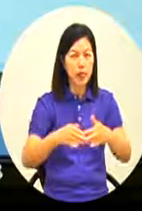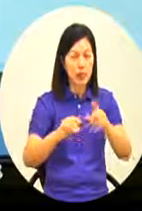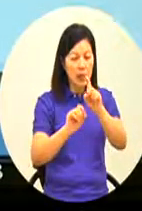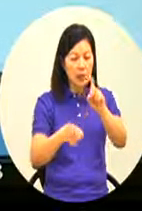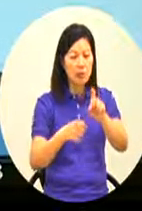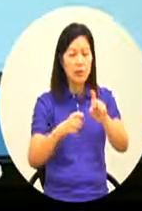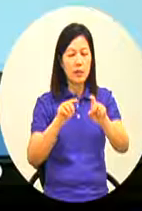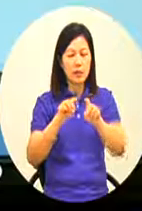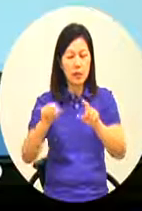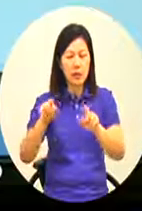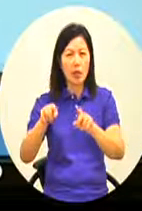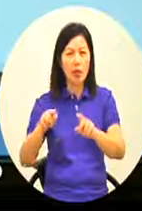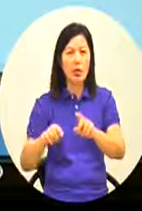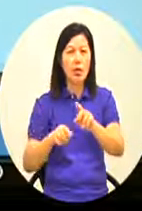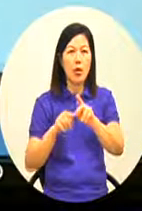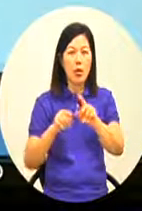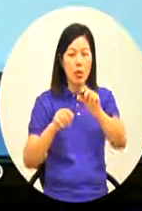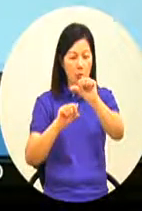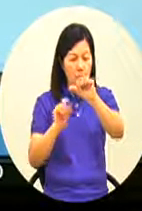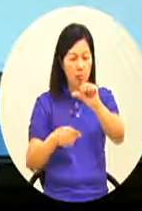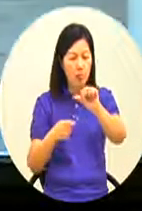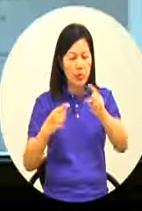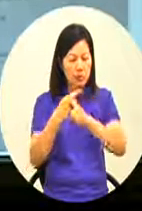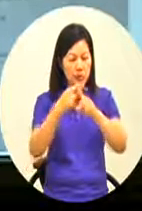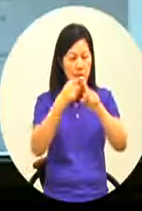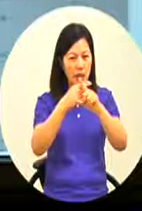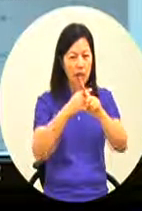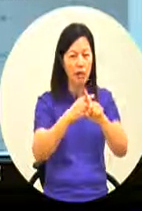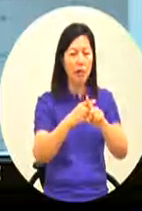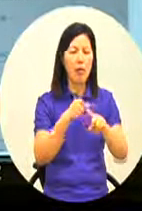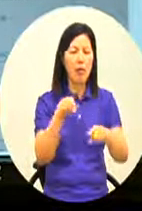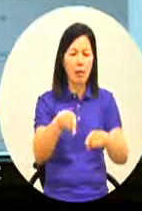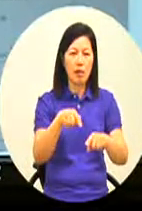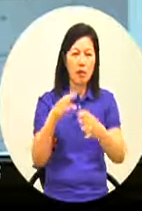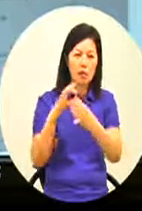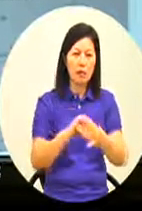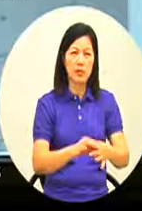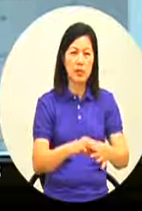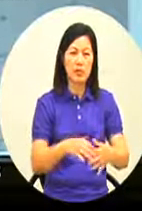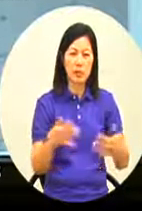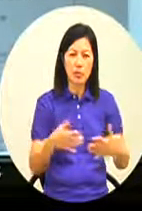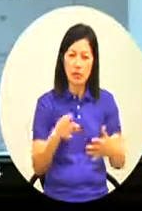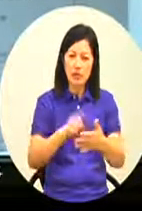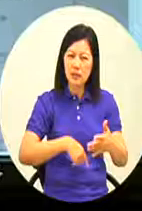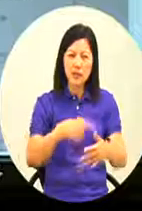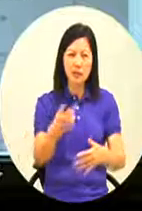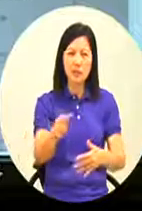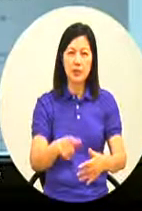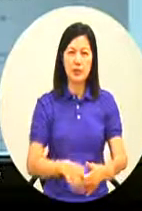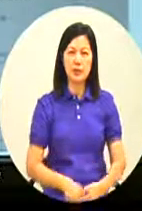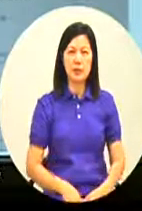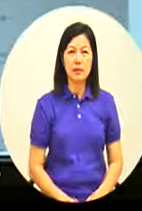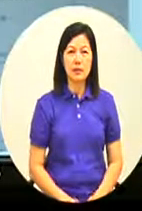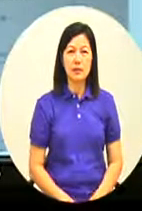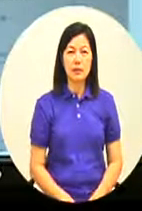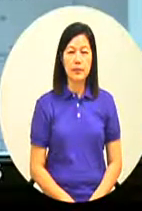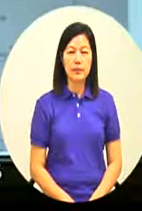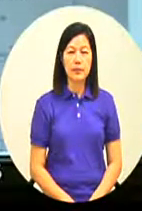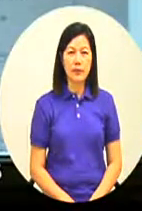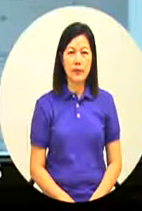五月的时候还会有一波。问题不是单安尼尔，然后我在这边就要提一个例子，就是说有